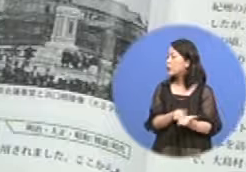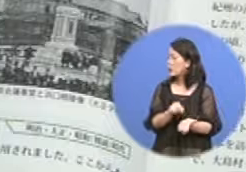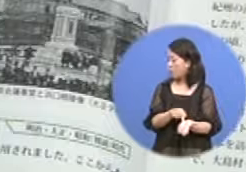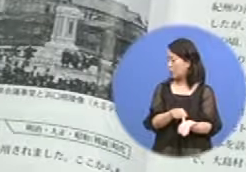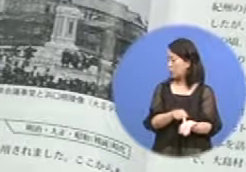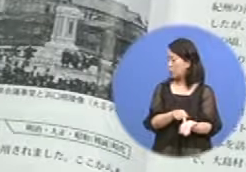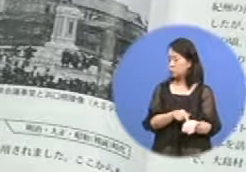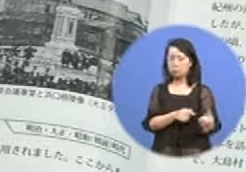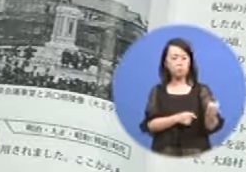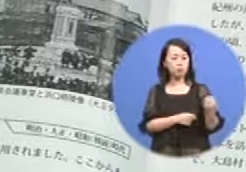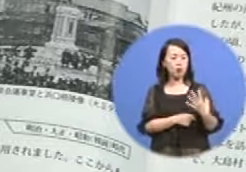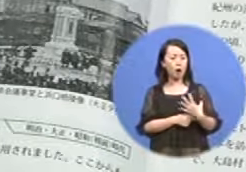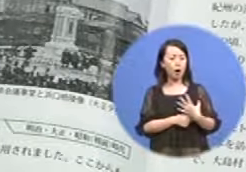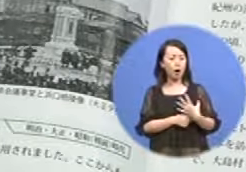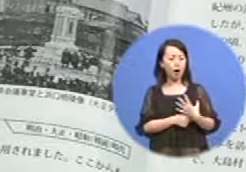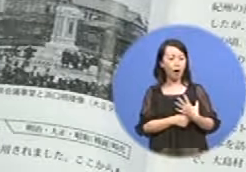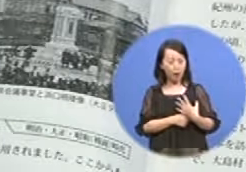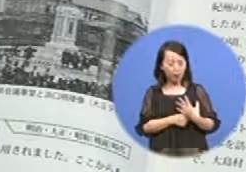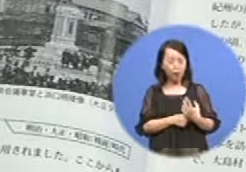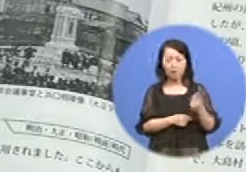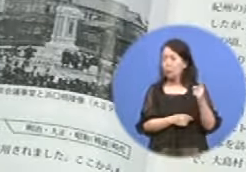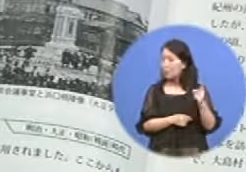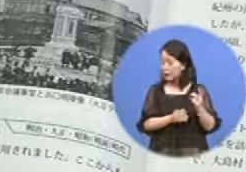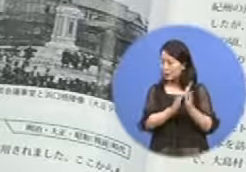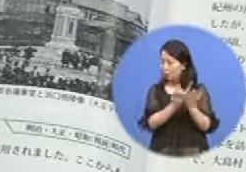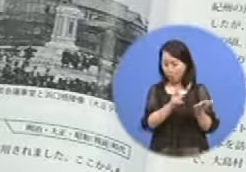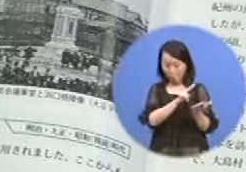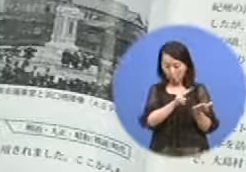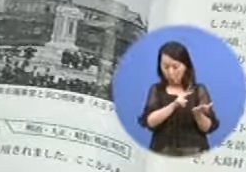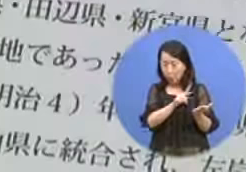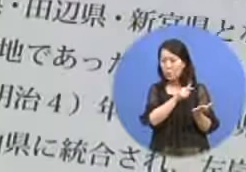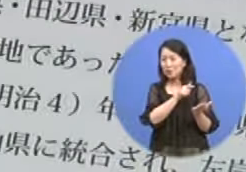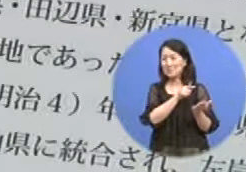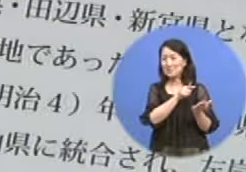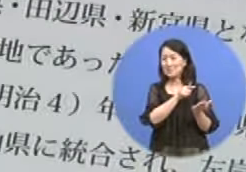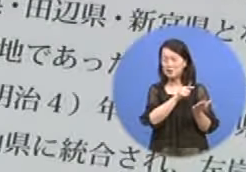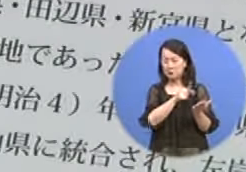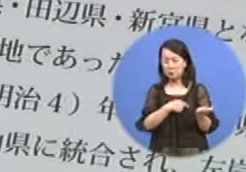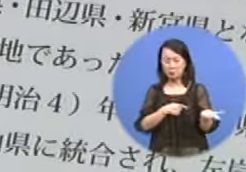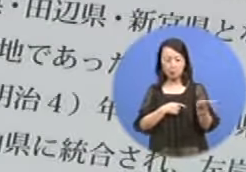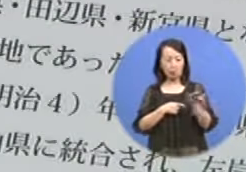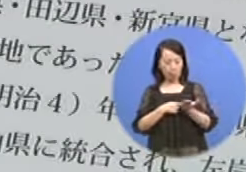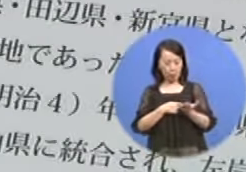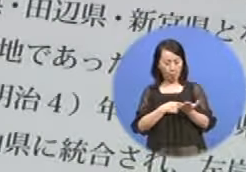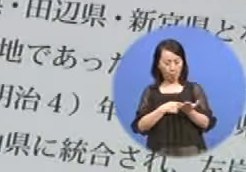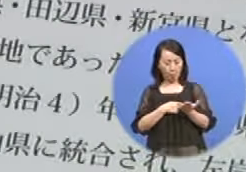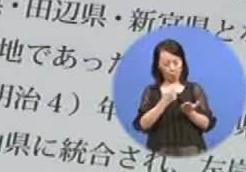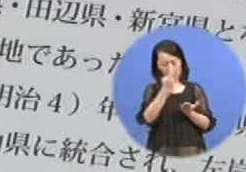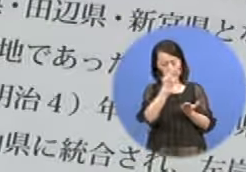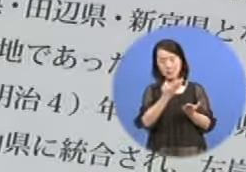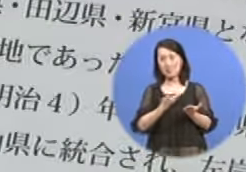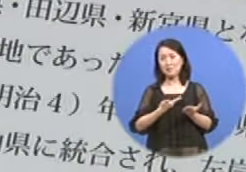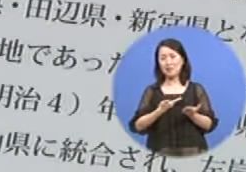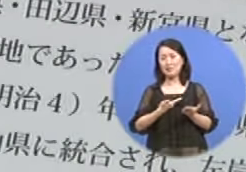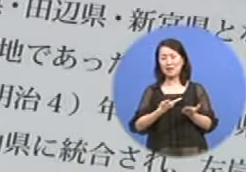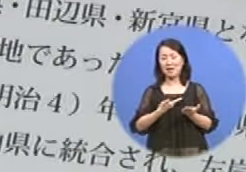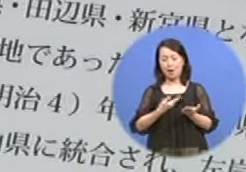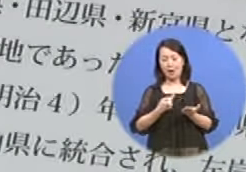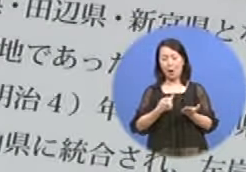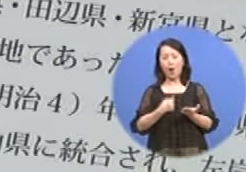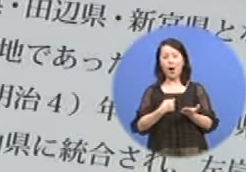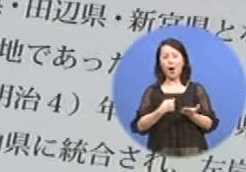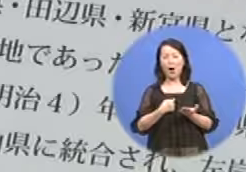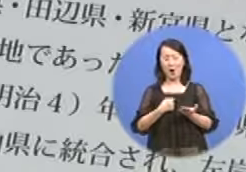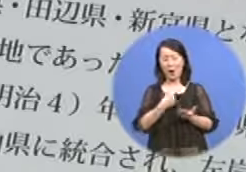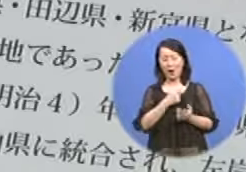われたその方は克明にこれを読んでおられてそれで私にそれを教えてくださった。 あ素晴らしい。 ちょっと自分自身